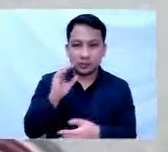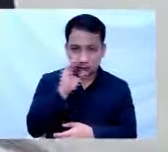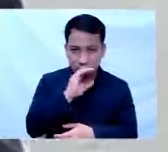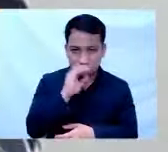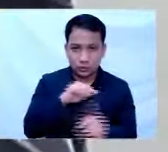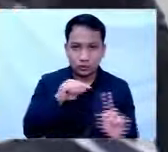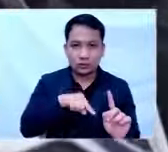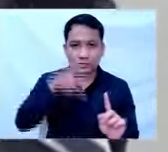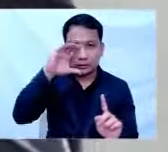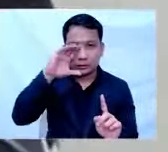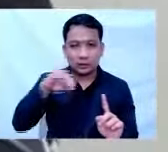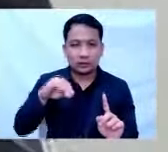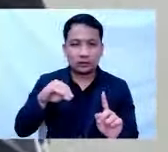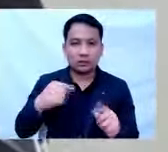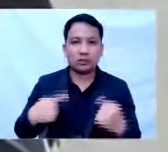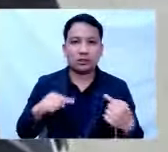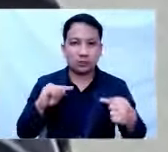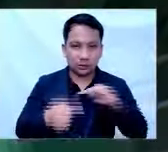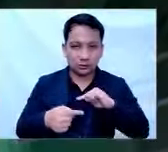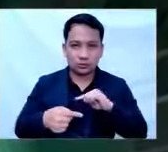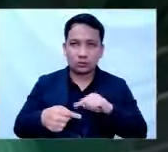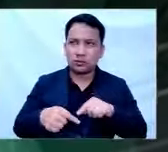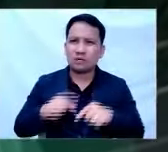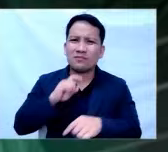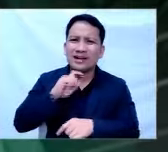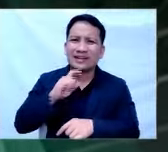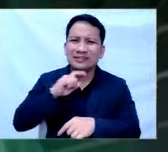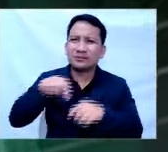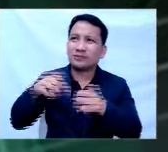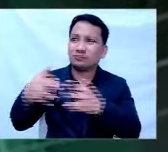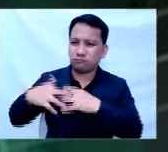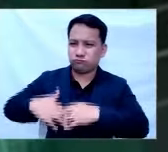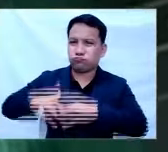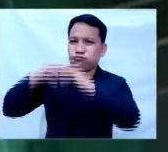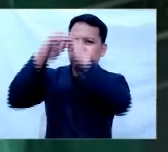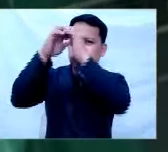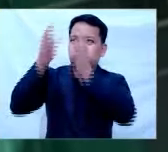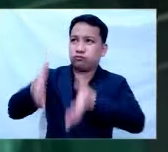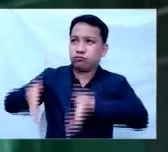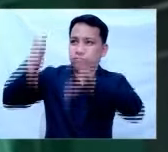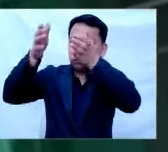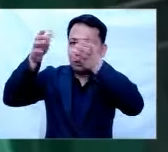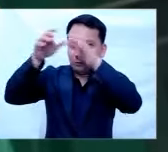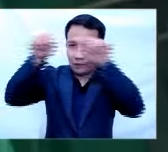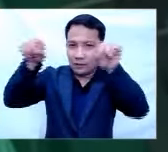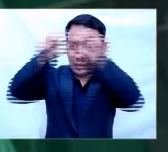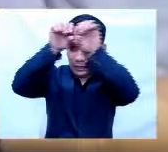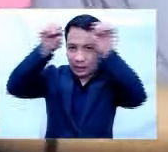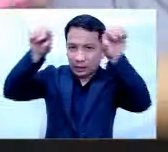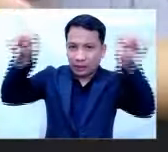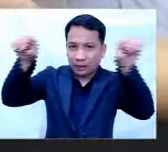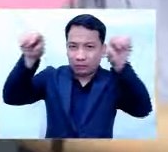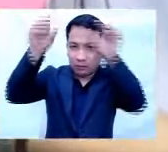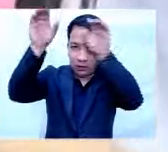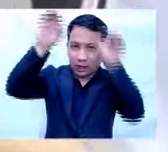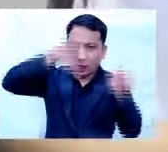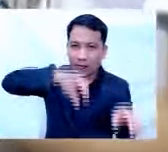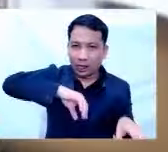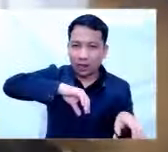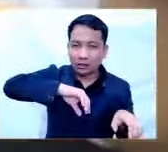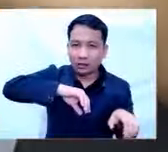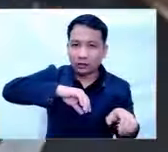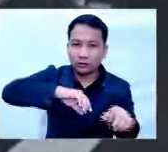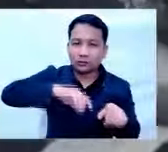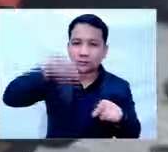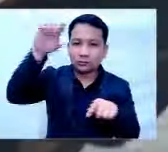lalaki sugatan ng mabagsakan ng mga bakal na tubo mula sa ginagawang gusali na nasa gilid ng kalsada. Kinilala ang biktima na si Igar Gunato